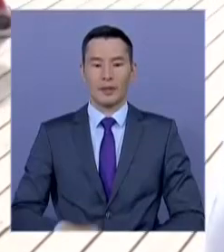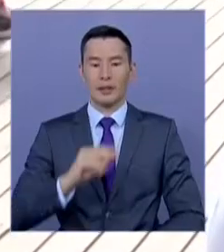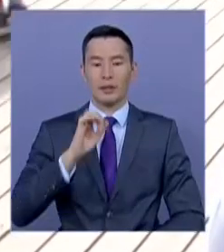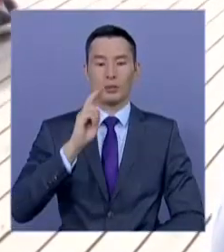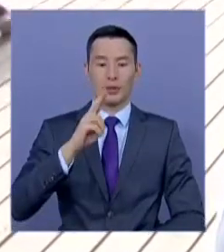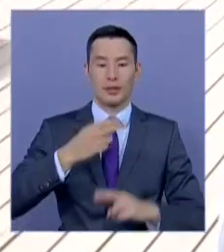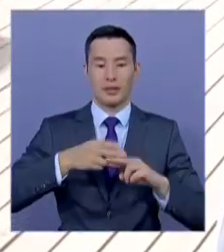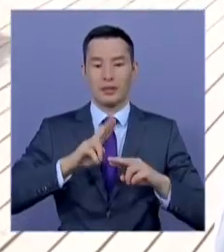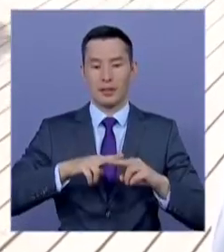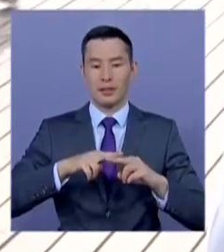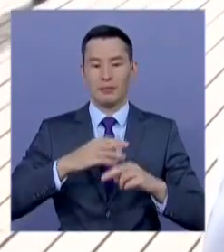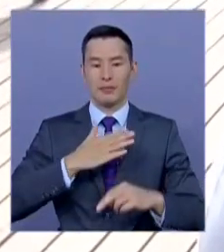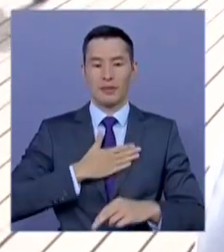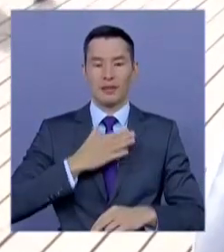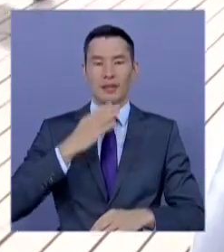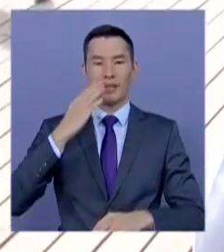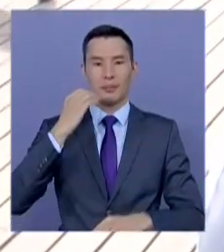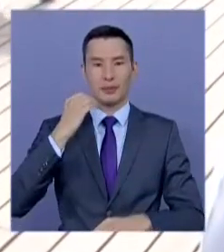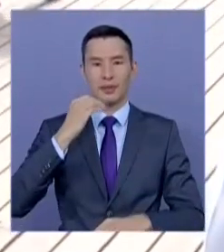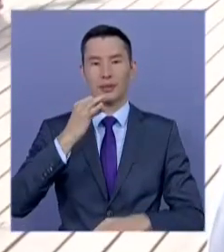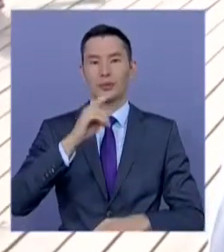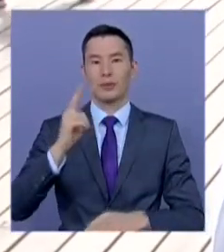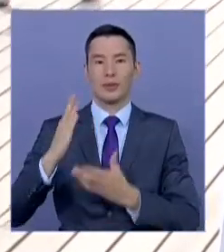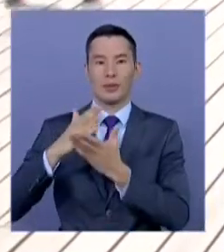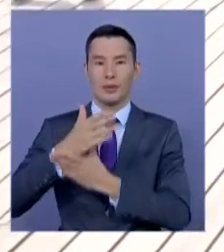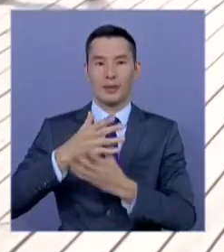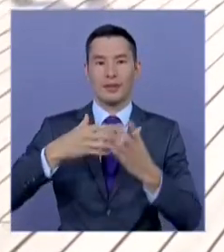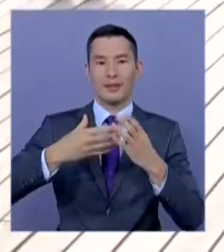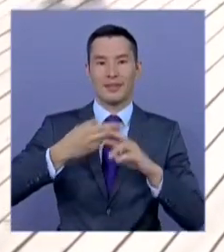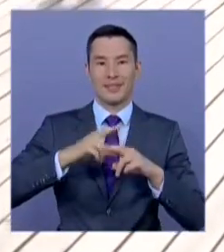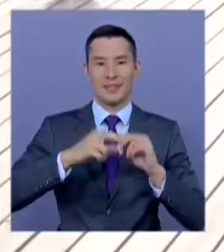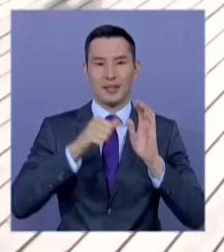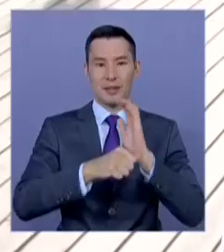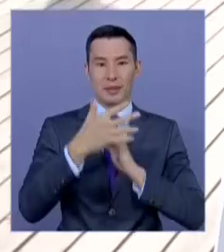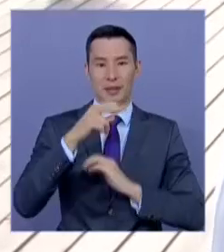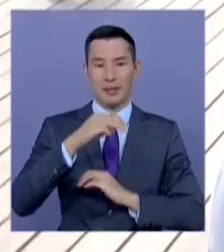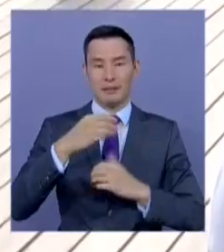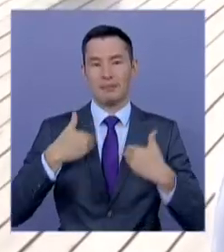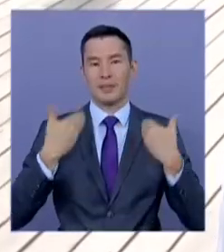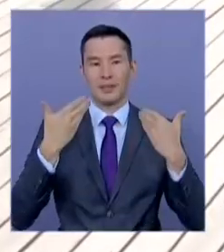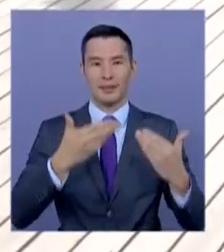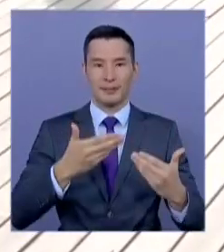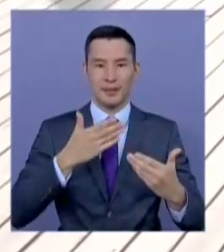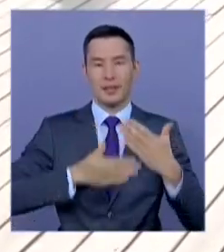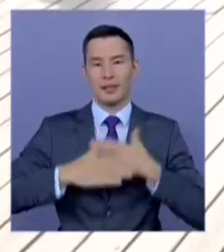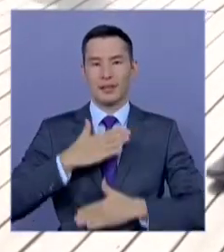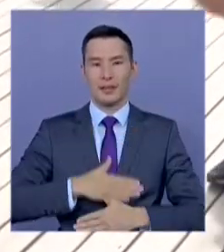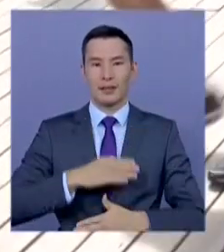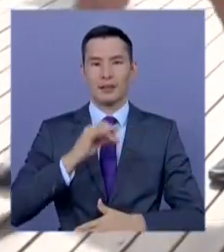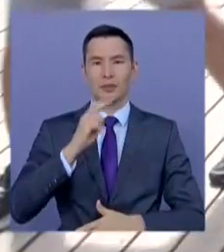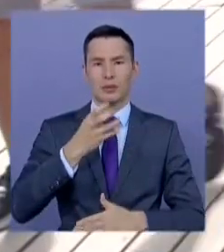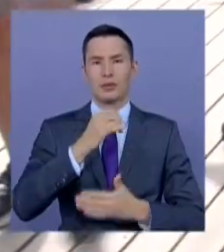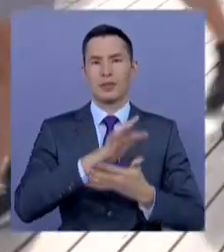Шымбұлақты және біздің Алматының тұрғындарын, қонақтарын бәрін Шымбұлақтың 65 жылдығымен құттықтаймыз. Шымбұлақ